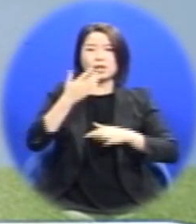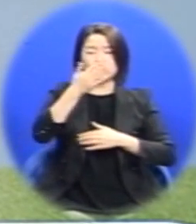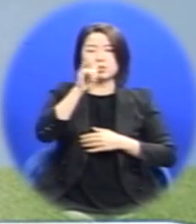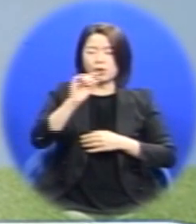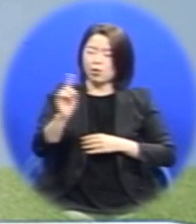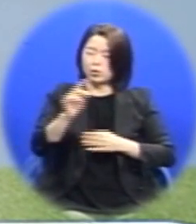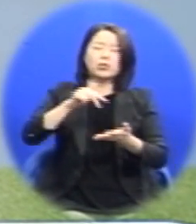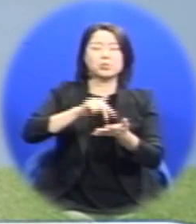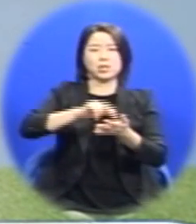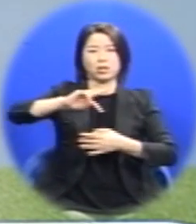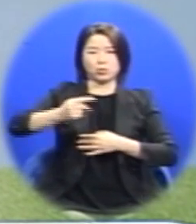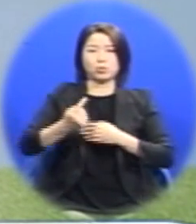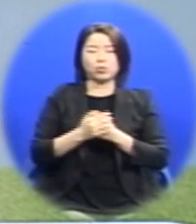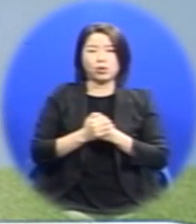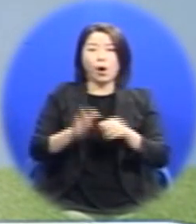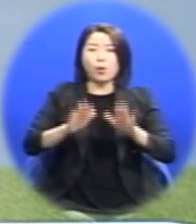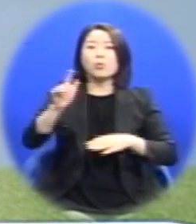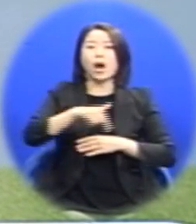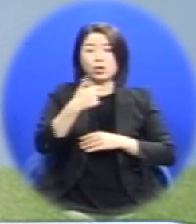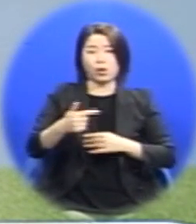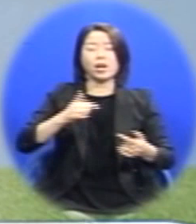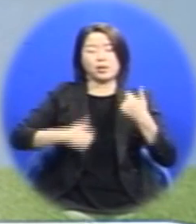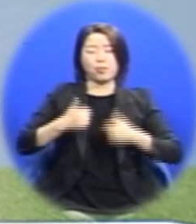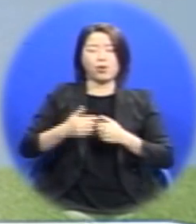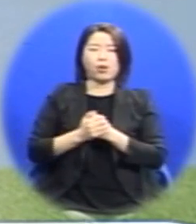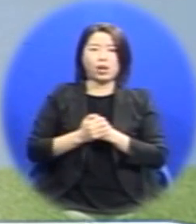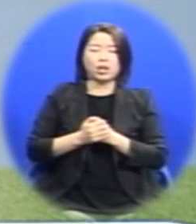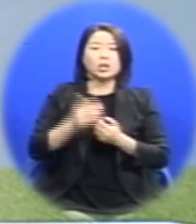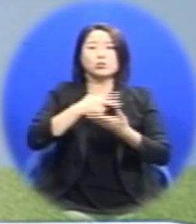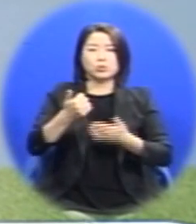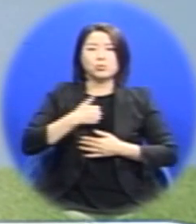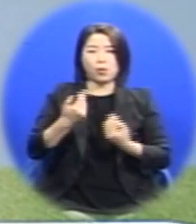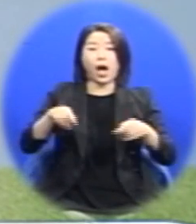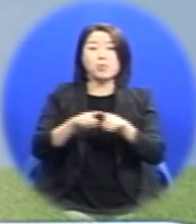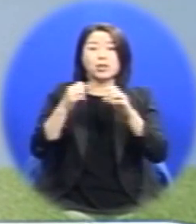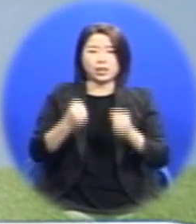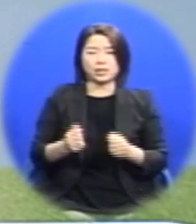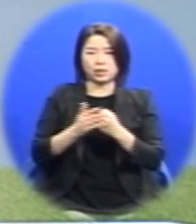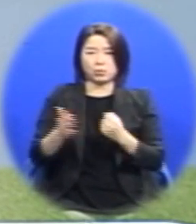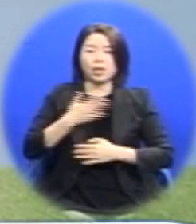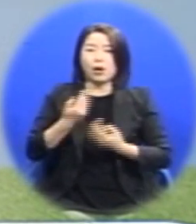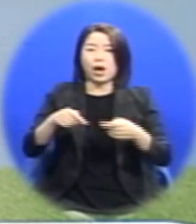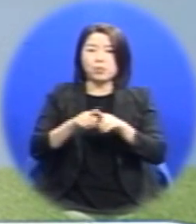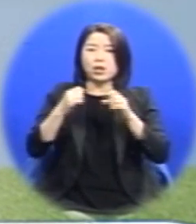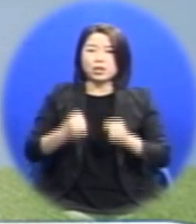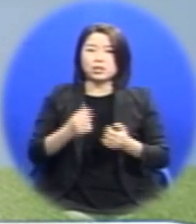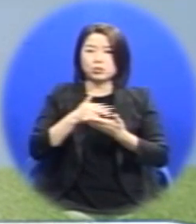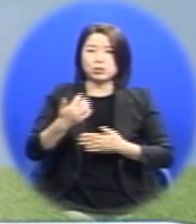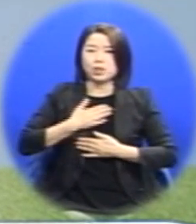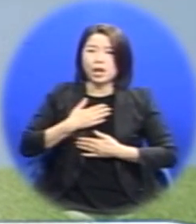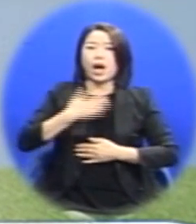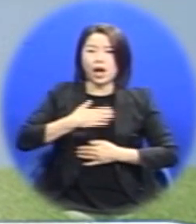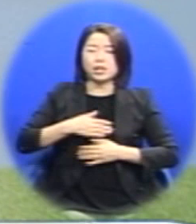어떤 처지에서도. 오늘 하루가 기뻐요. 주님이 나와 같이 계시니까. 나와 함께 계시는 주님을 내가